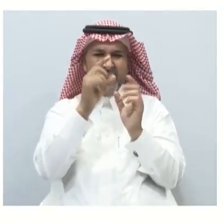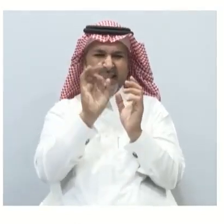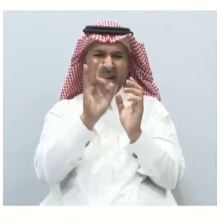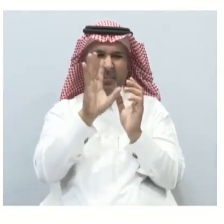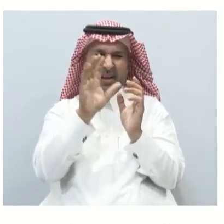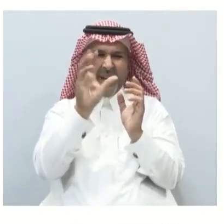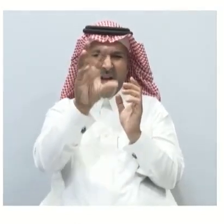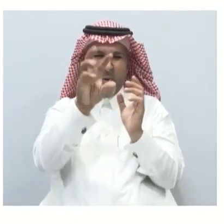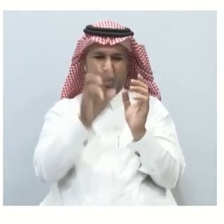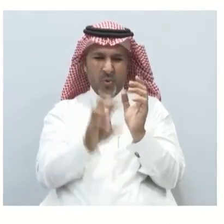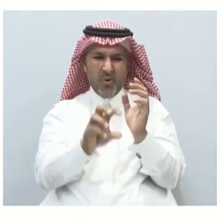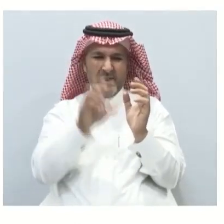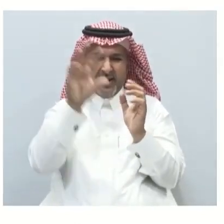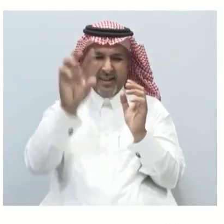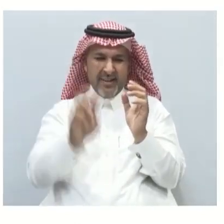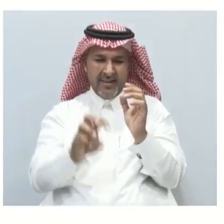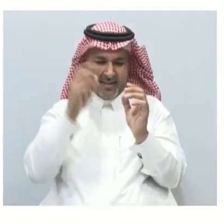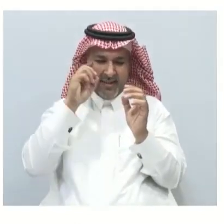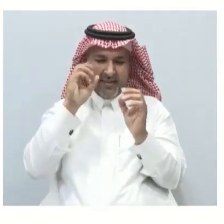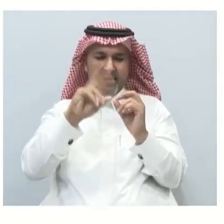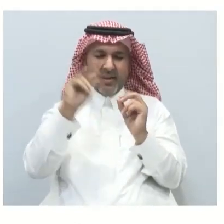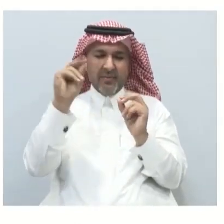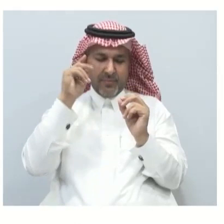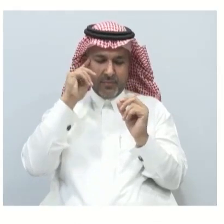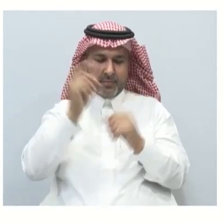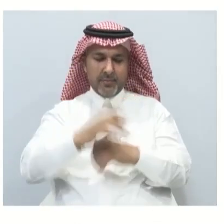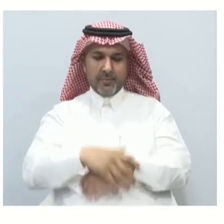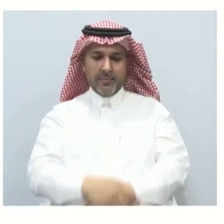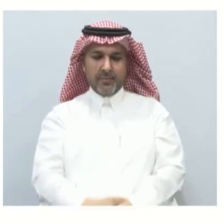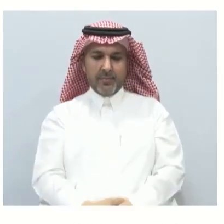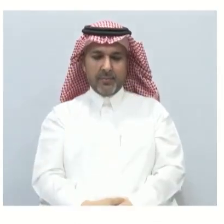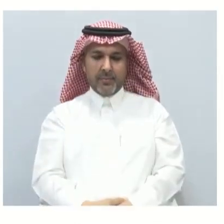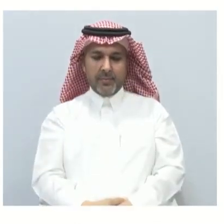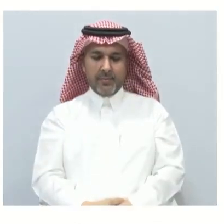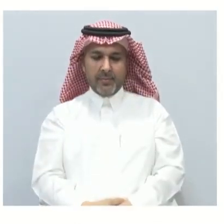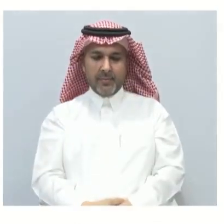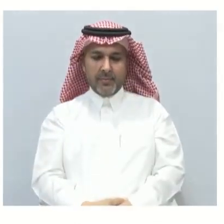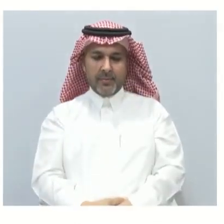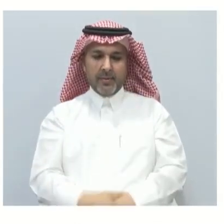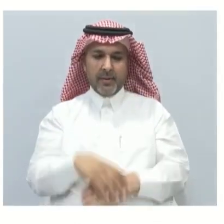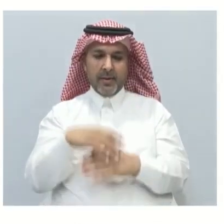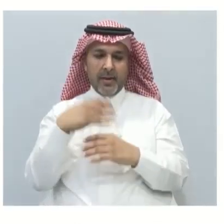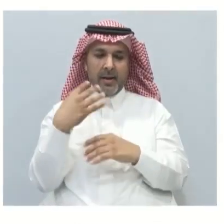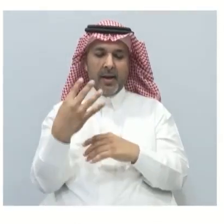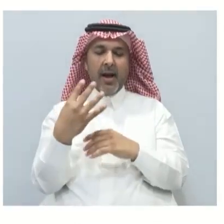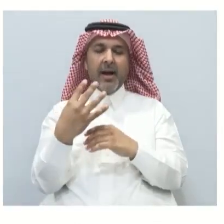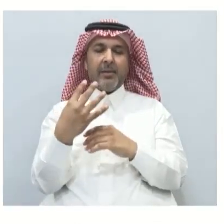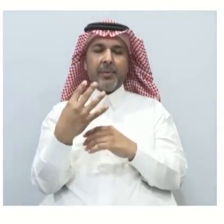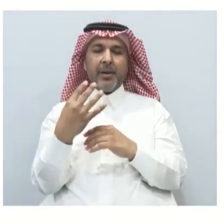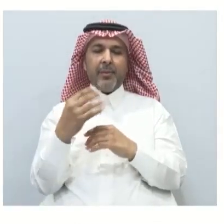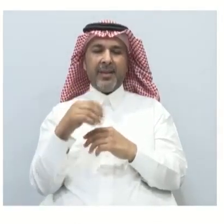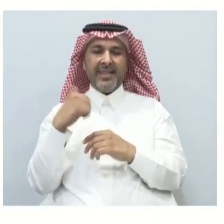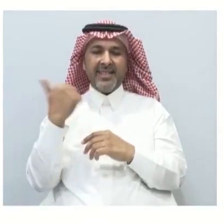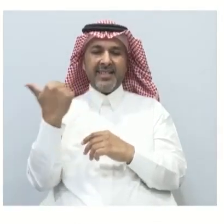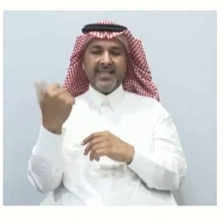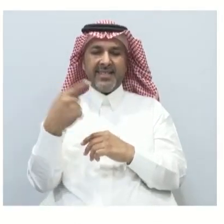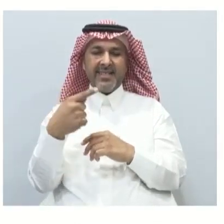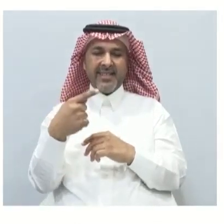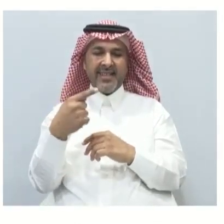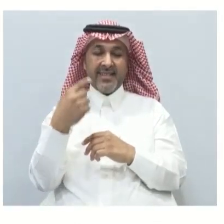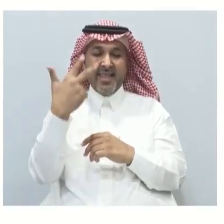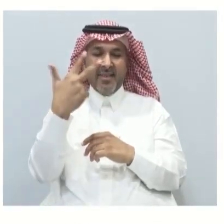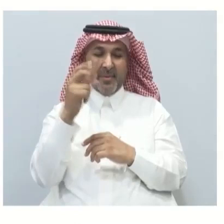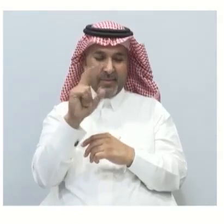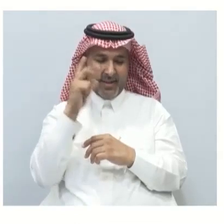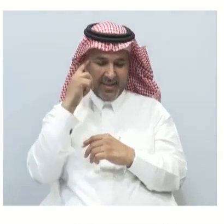واخذ واحده بهذه الصوره فبالتالي راح اقول ان قوى العدد اربعه هي على النحو التالي 4 اس